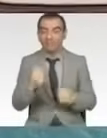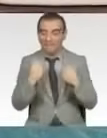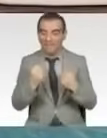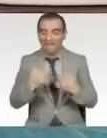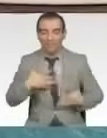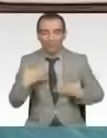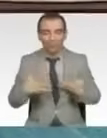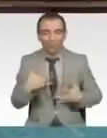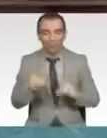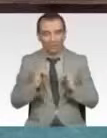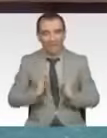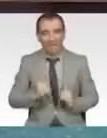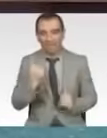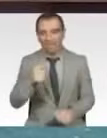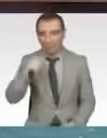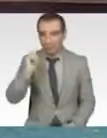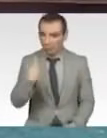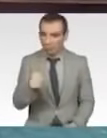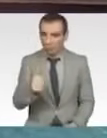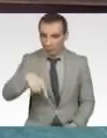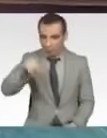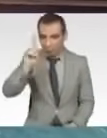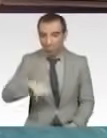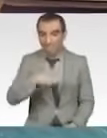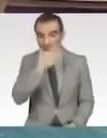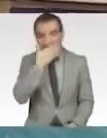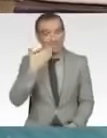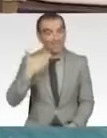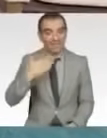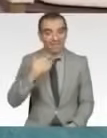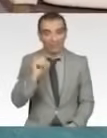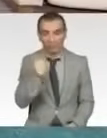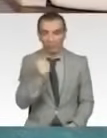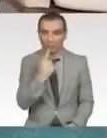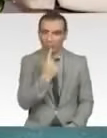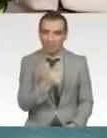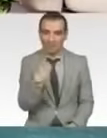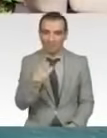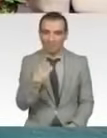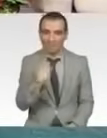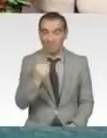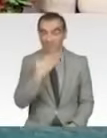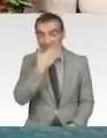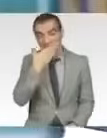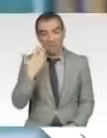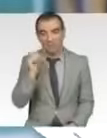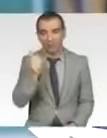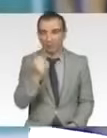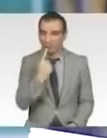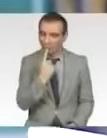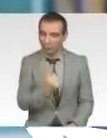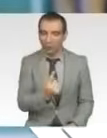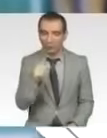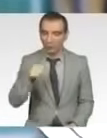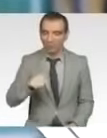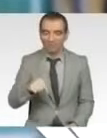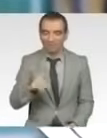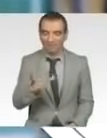sağlıklı, mutlu, huzurlu bir gün. Bir Ramazan günü artık öyle söylememiz lazım değil mi? Evet. Bir Ramazan günü diliyoruz.